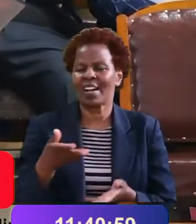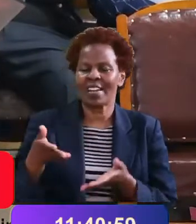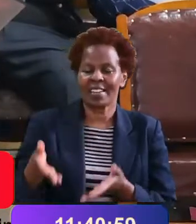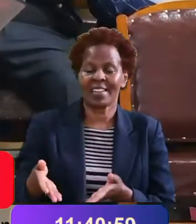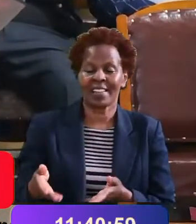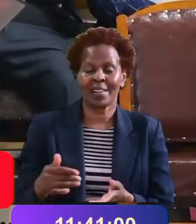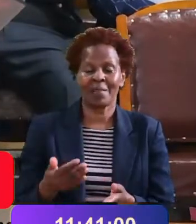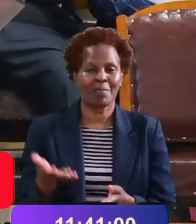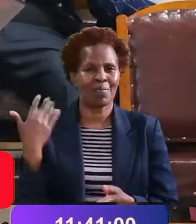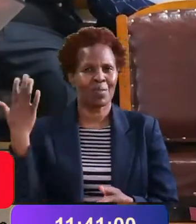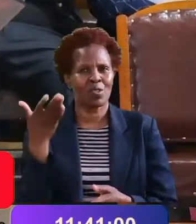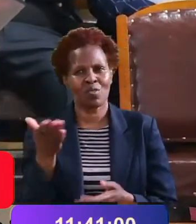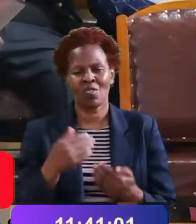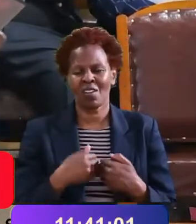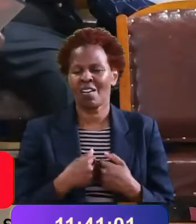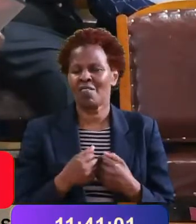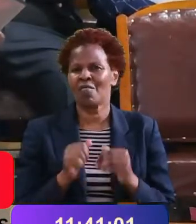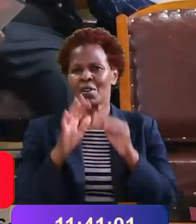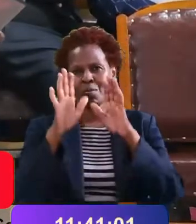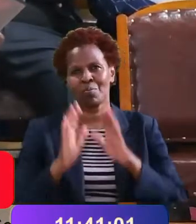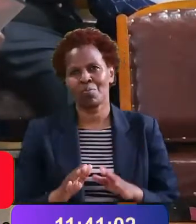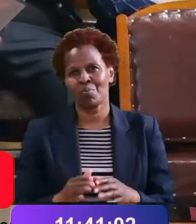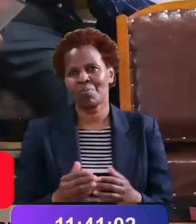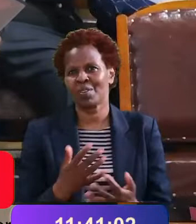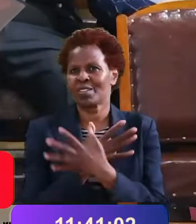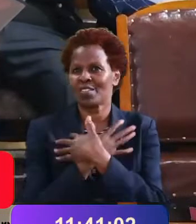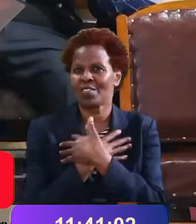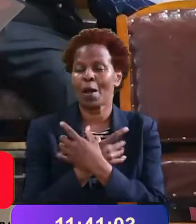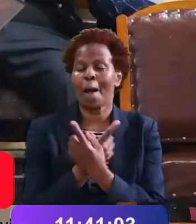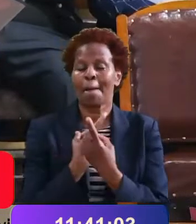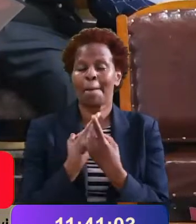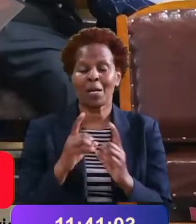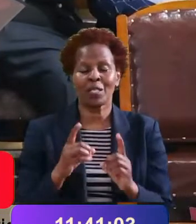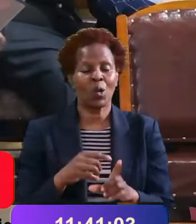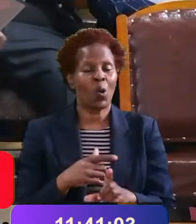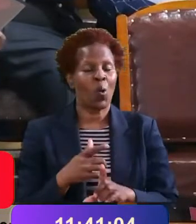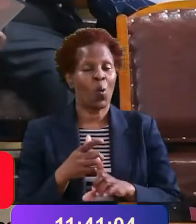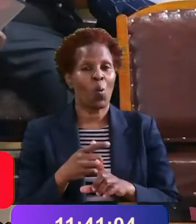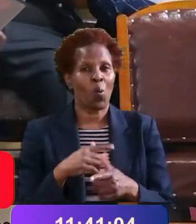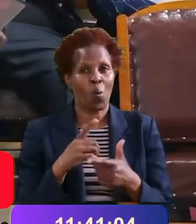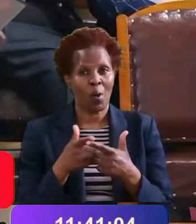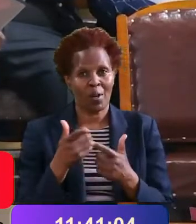na marafiki wa hali ya juu. Lakini wakati walitoka kwa ile ofisi,